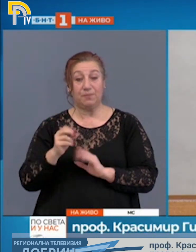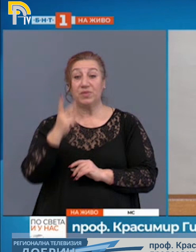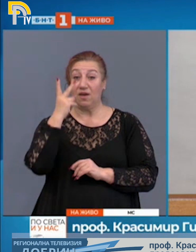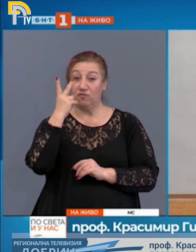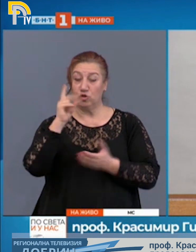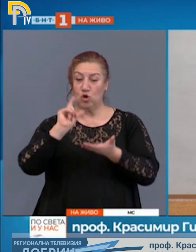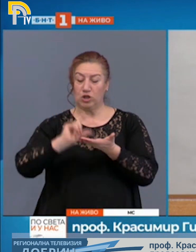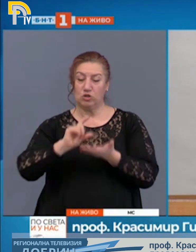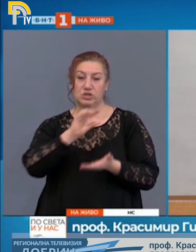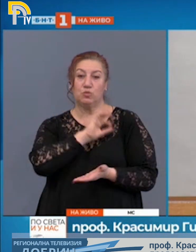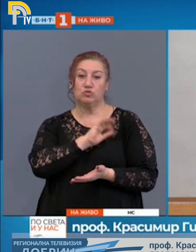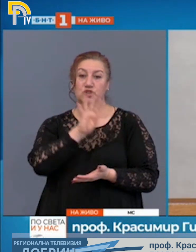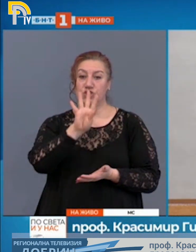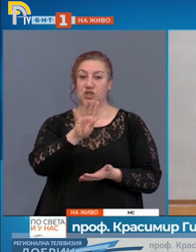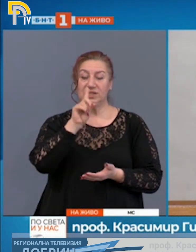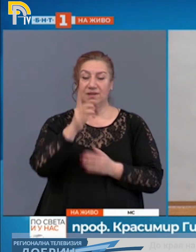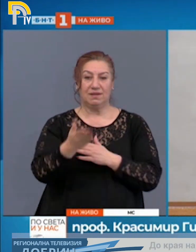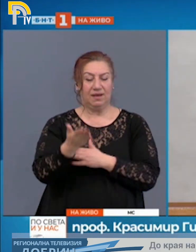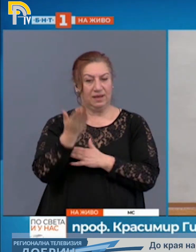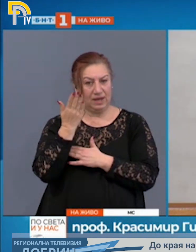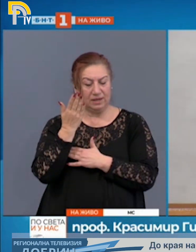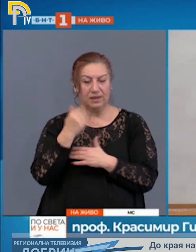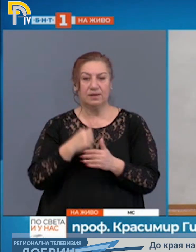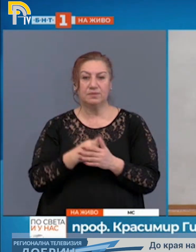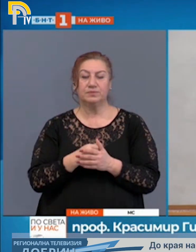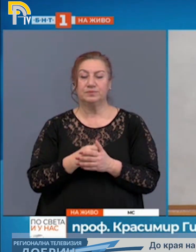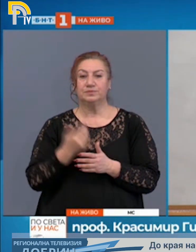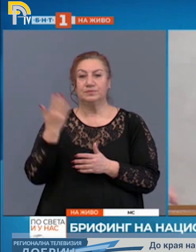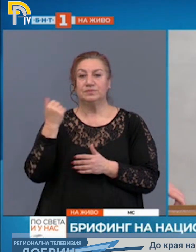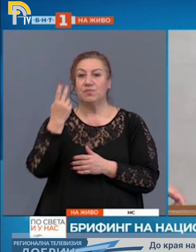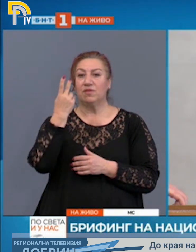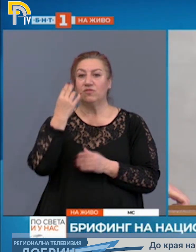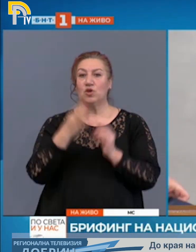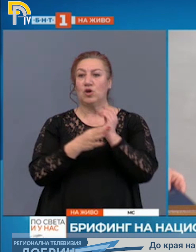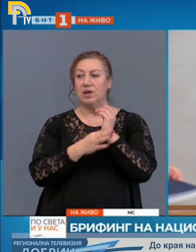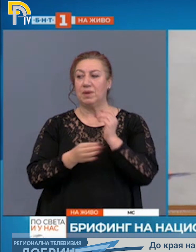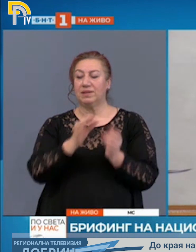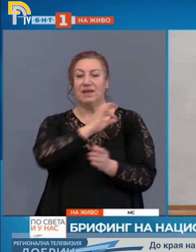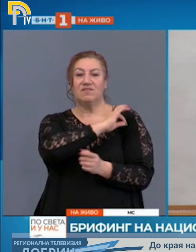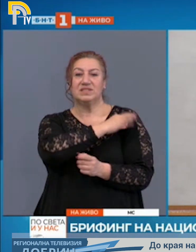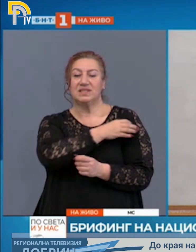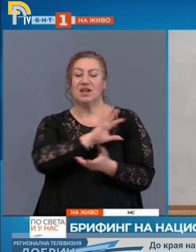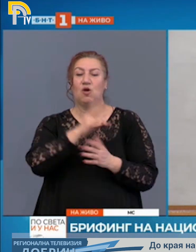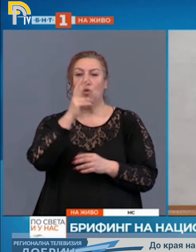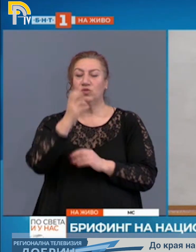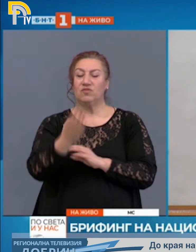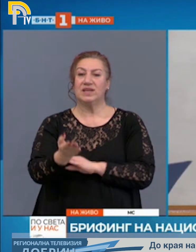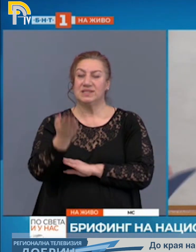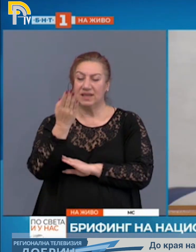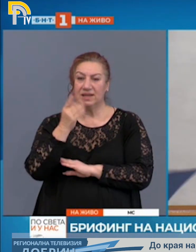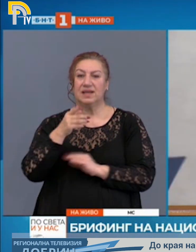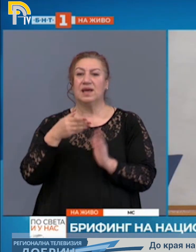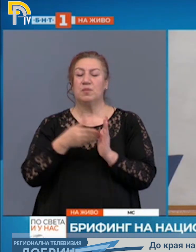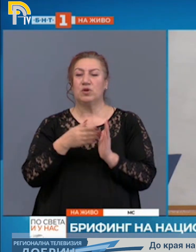получили 41 хиляди. На 2 март бяха възстановени около 20 хиляди. Поради недостиг